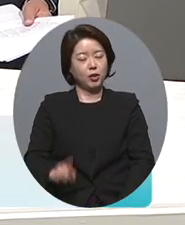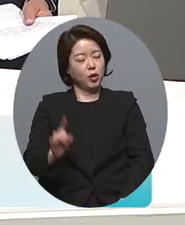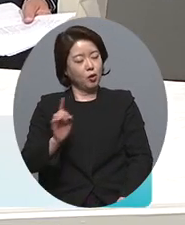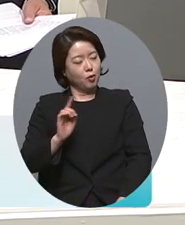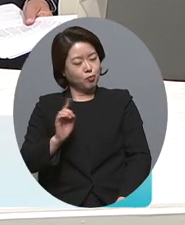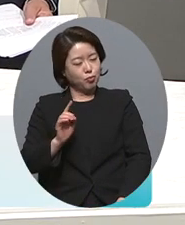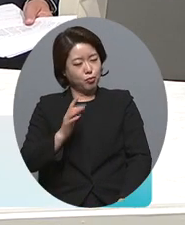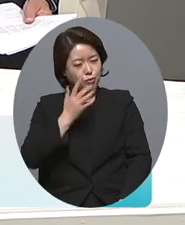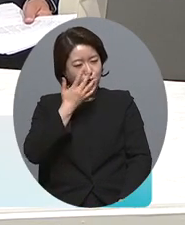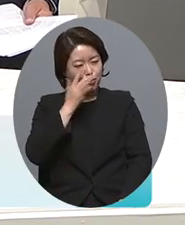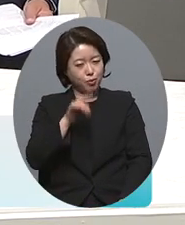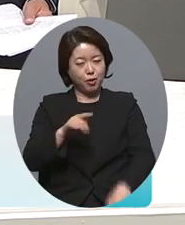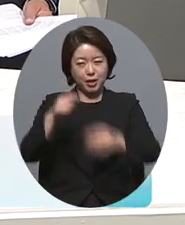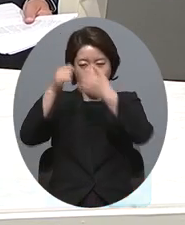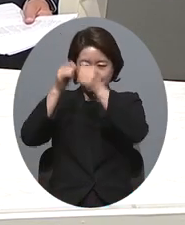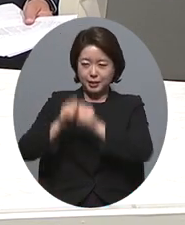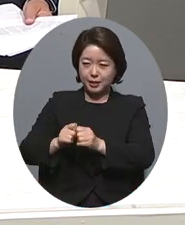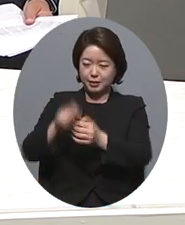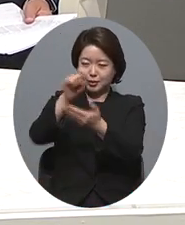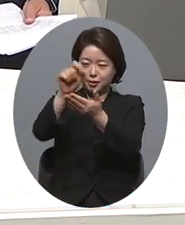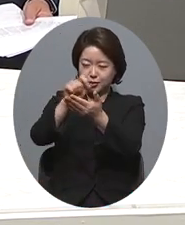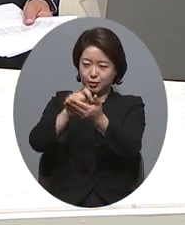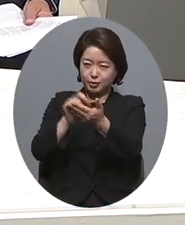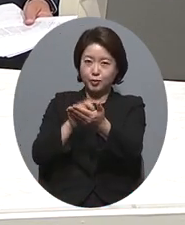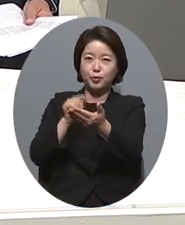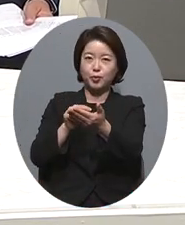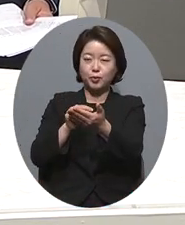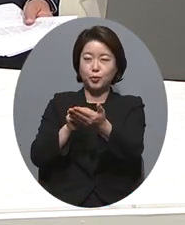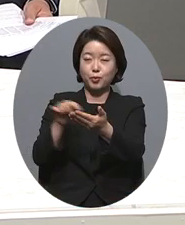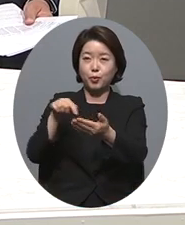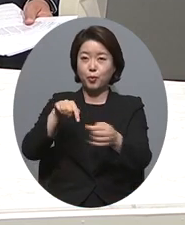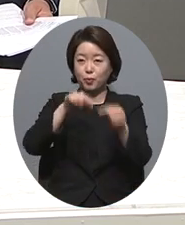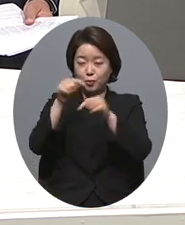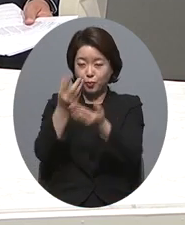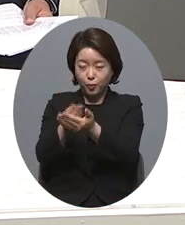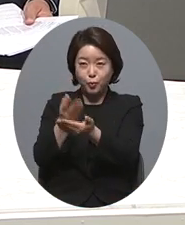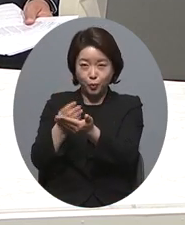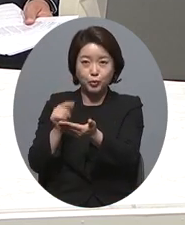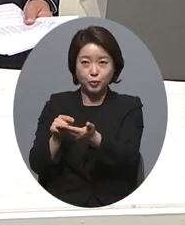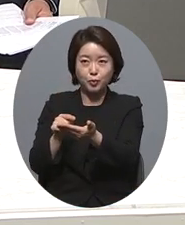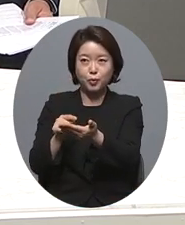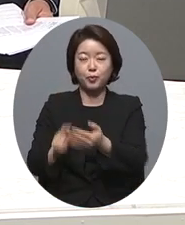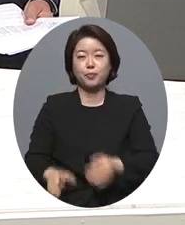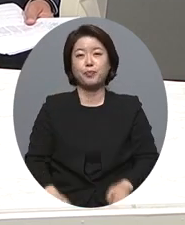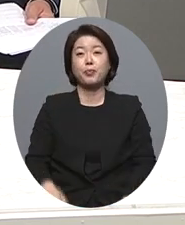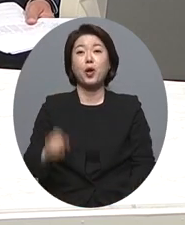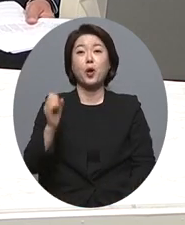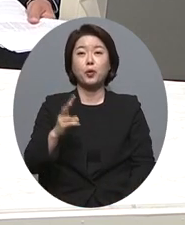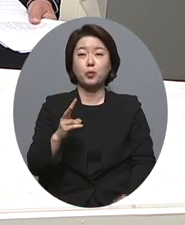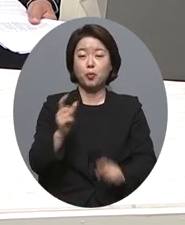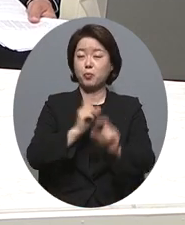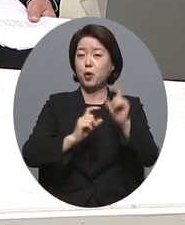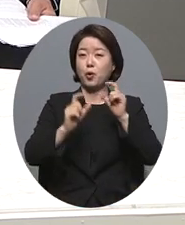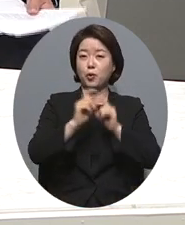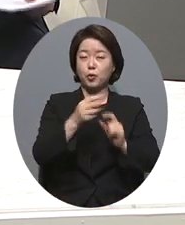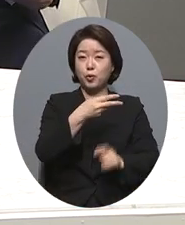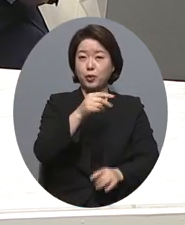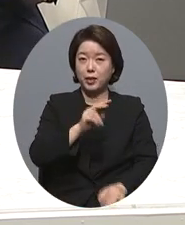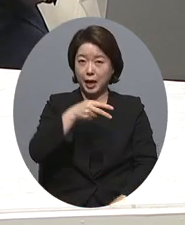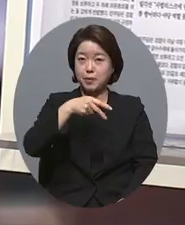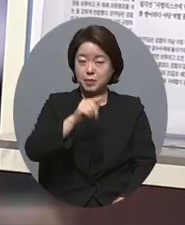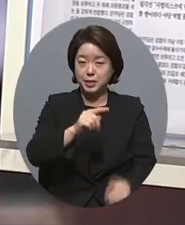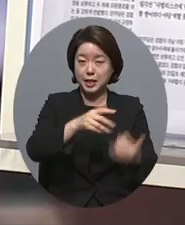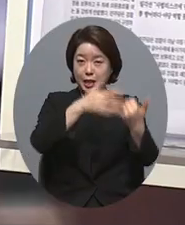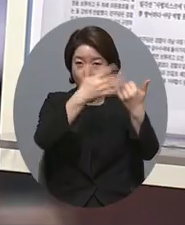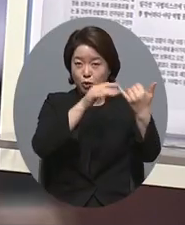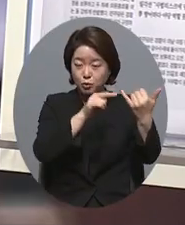상당히 자세하게 기록된 어떤 그 녹취록에 그리고 그것을 뭐 덧참사가 한동훈 장관